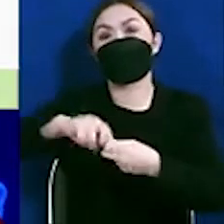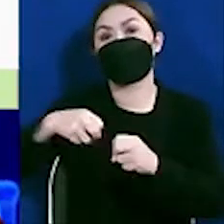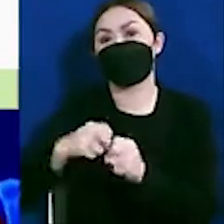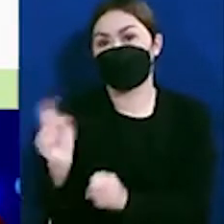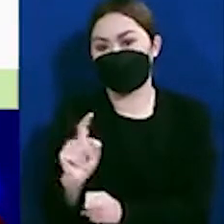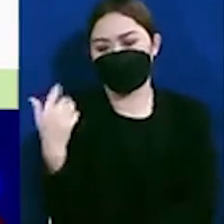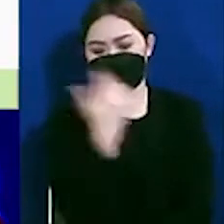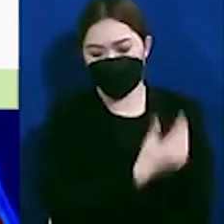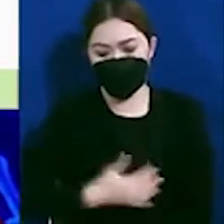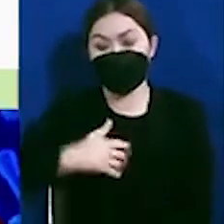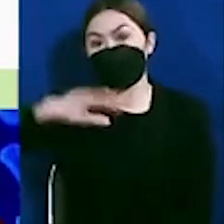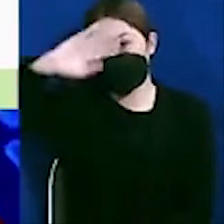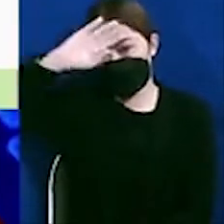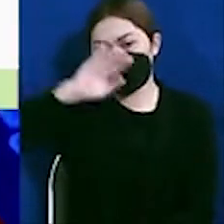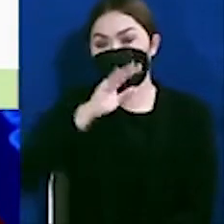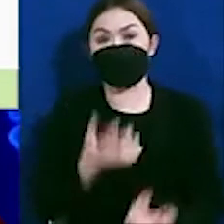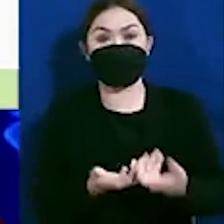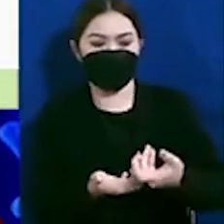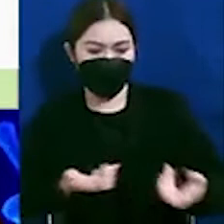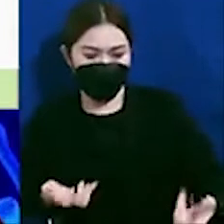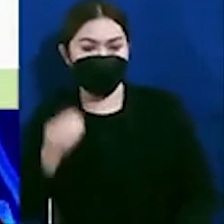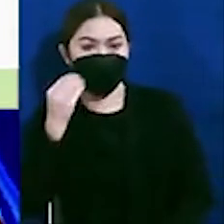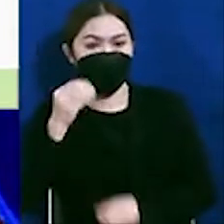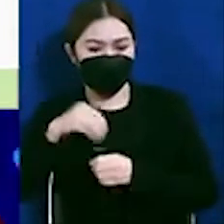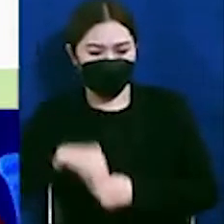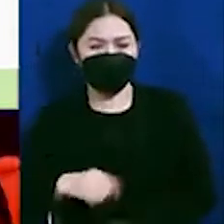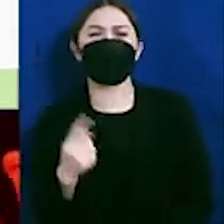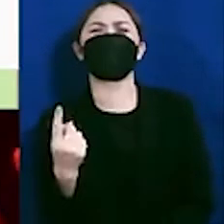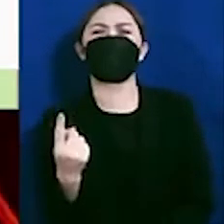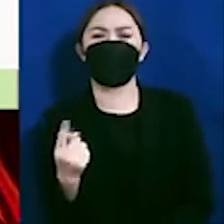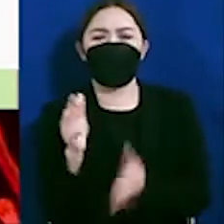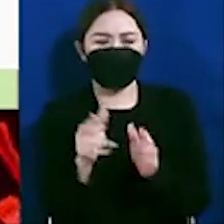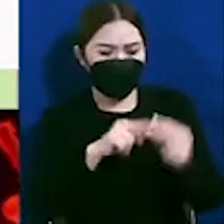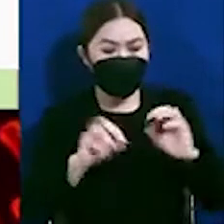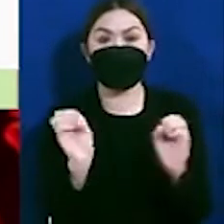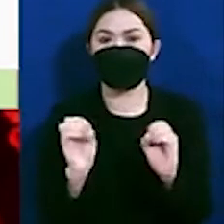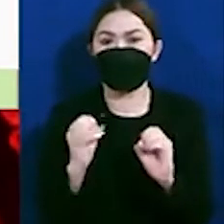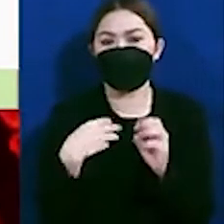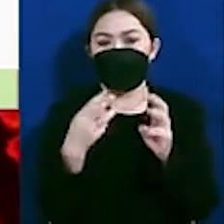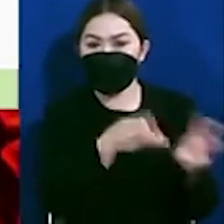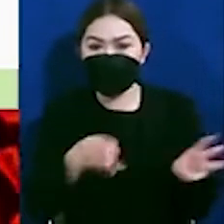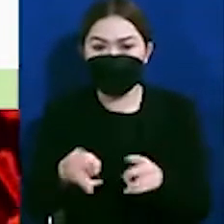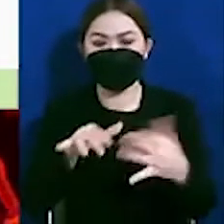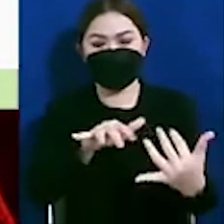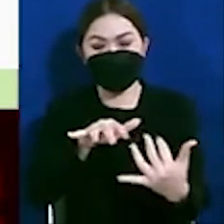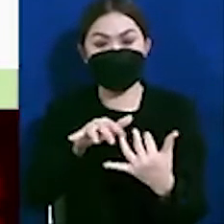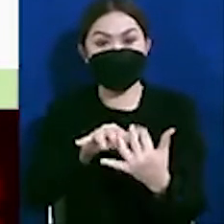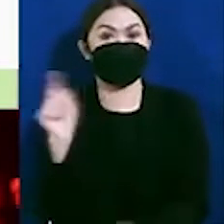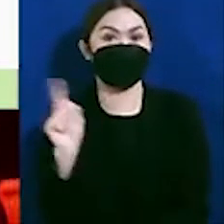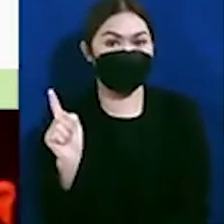สุขภาพของคนไข้ถ้าแยกแยกจากตัวที่บ้านอยู่คนเดียวแล้วไม่มีคนดูเรามีช่องทางสื่อสารกับผู้ป่วย